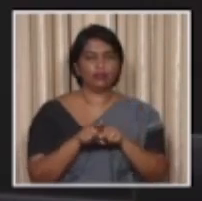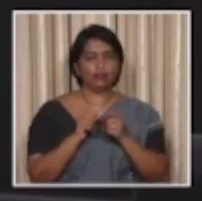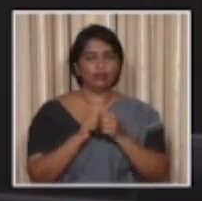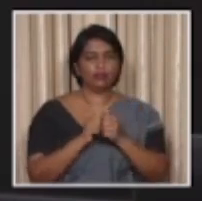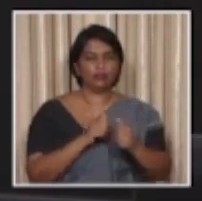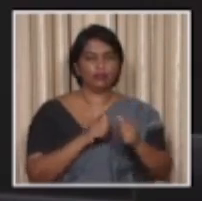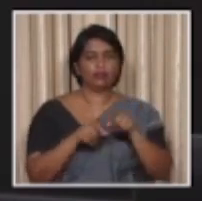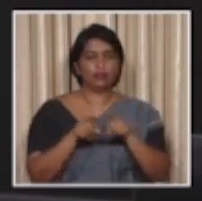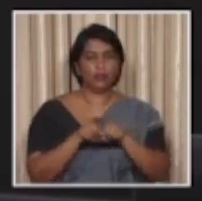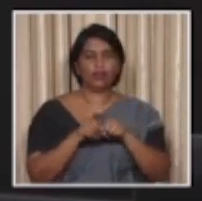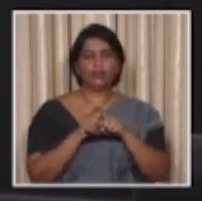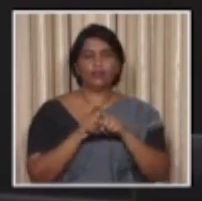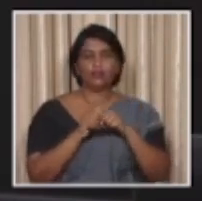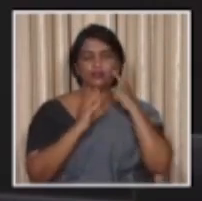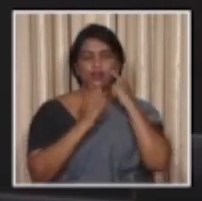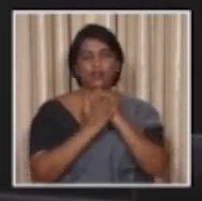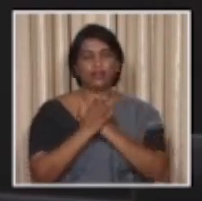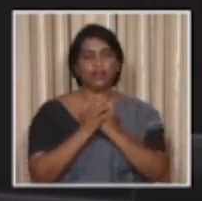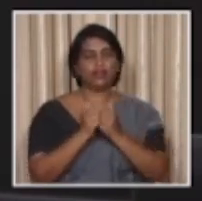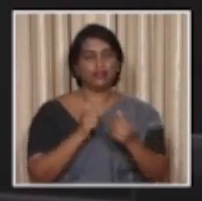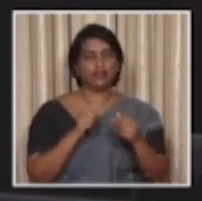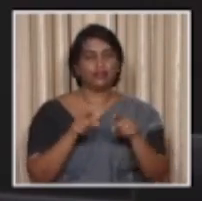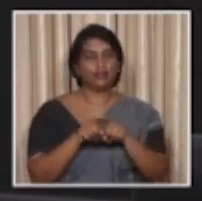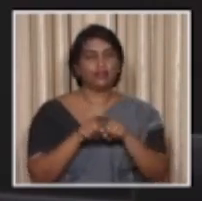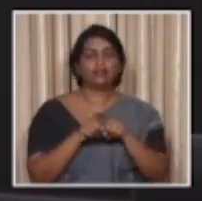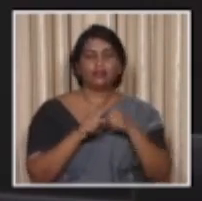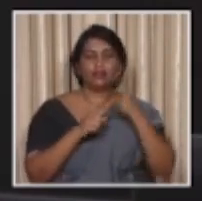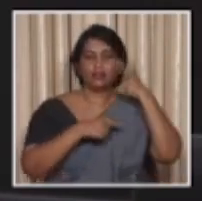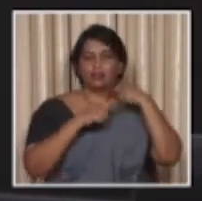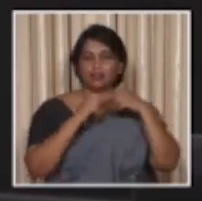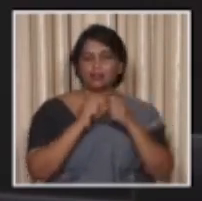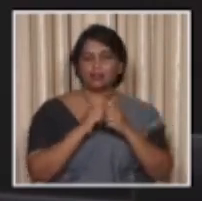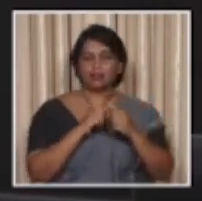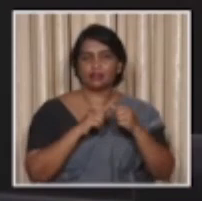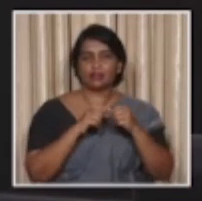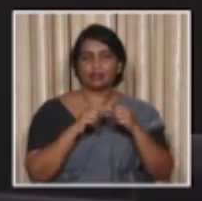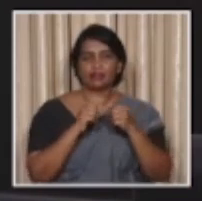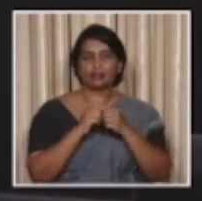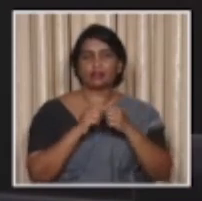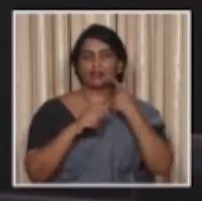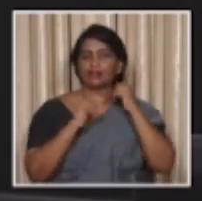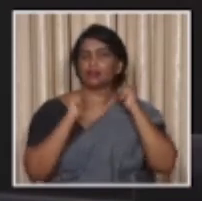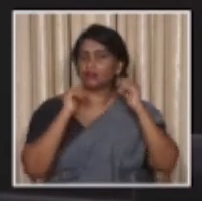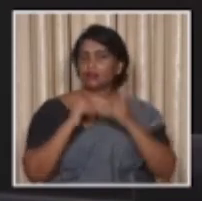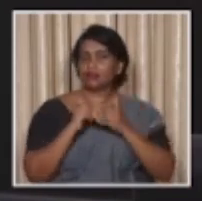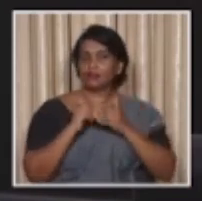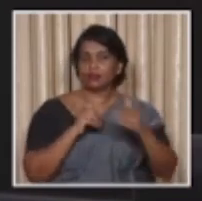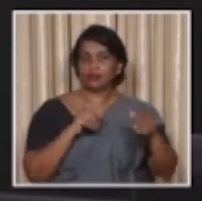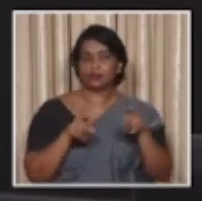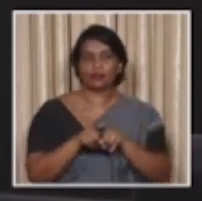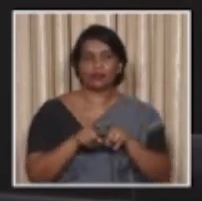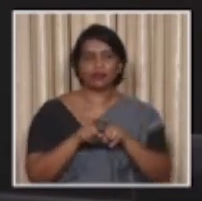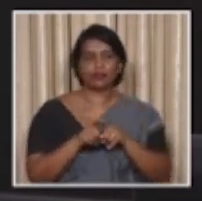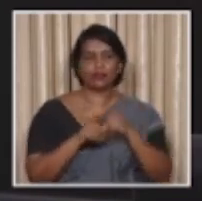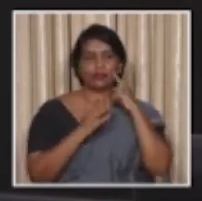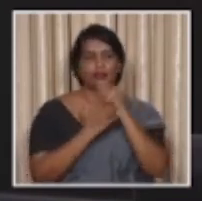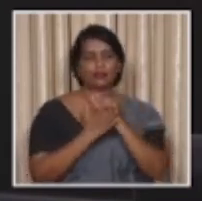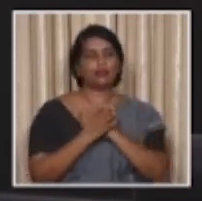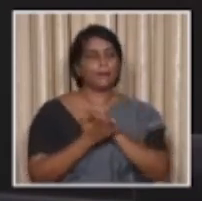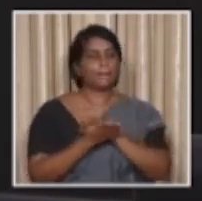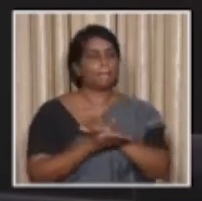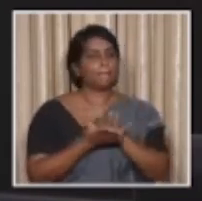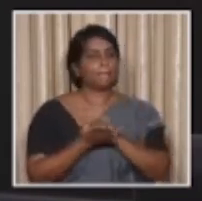දරන දේශපාලන පක්ෂය, දේශපාලන කඳවුර, දේශපාලන මතය සාර්ථක කරගන්න නිර්පරාදේ